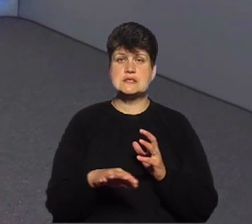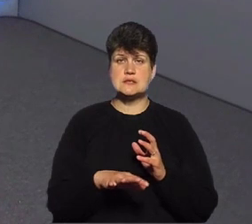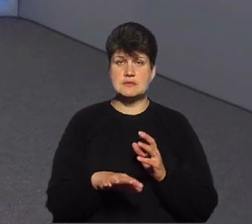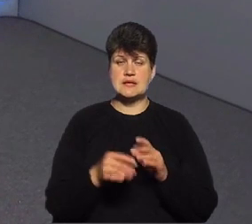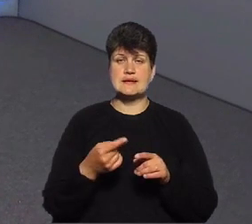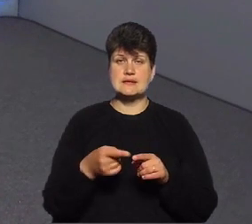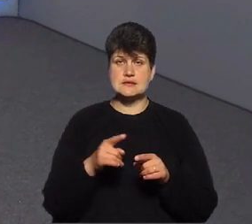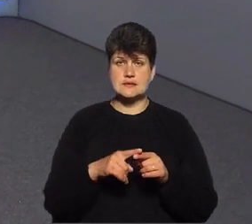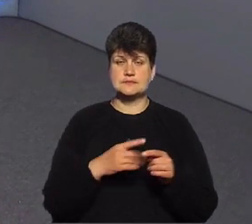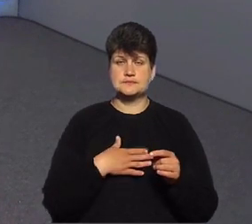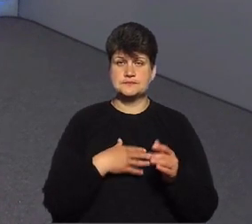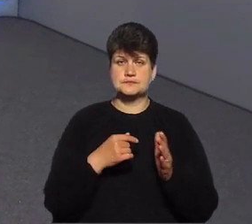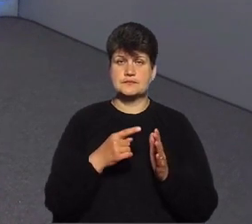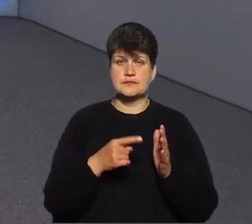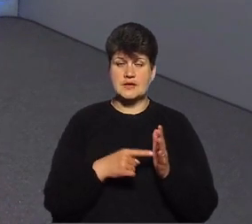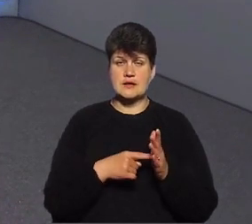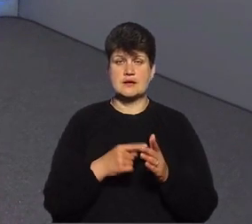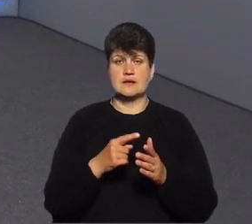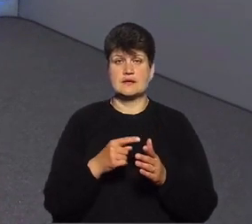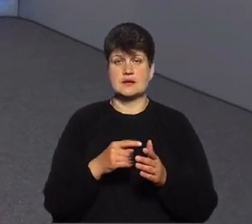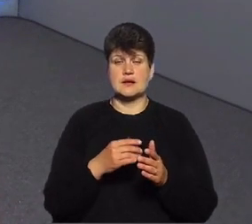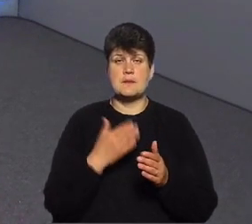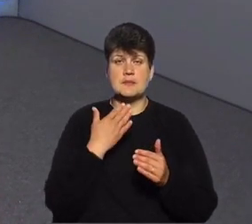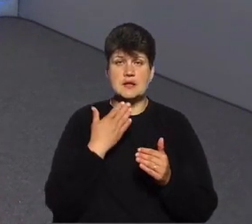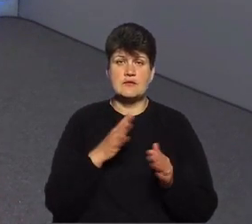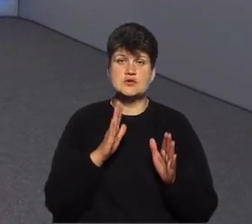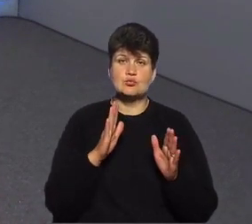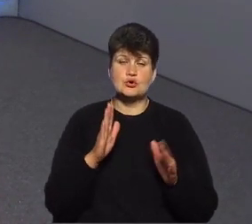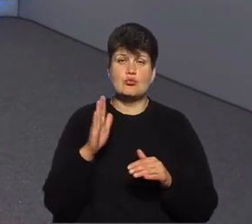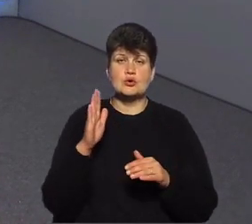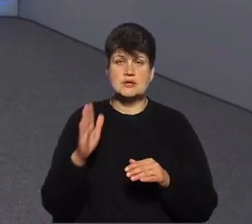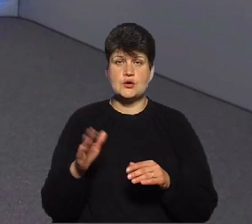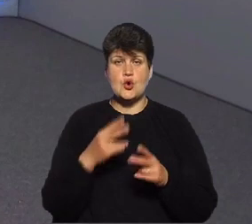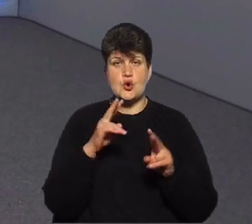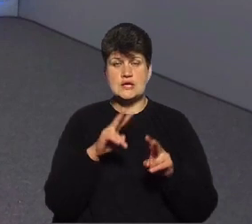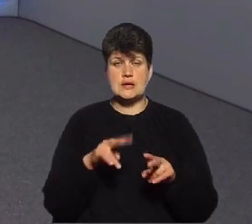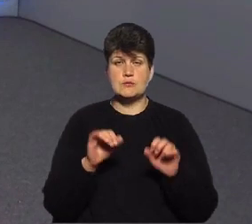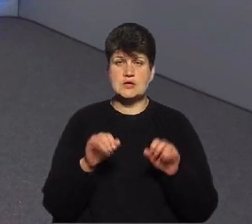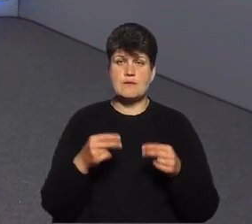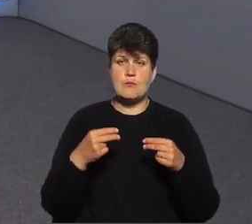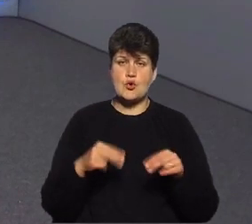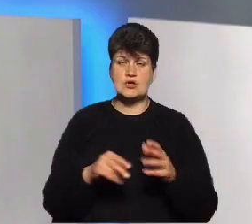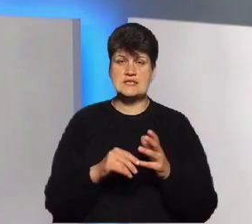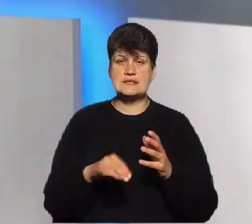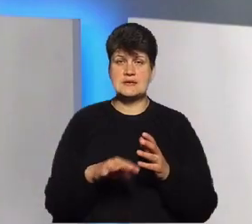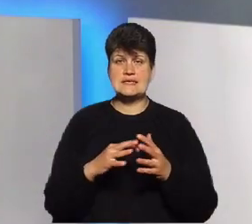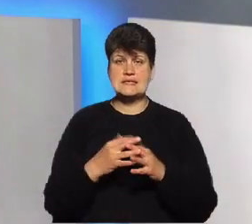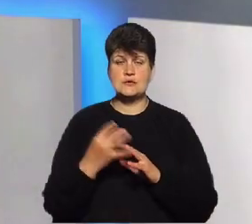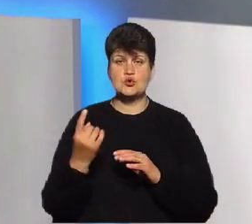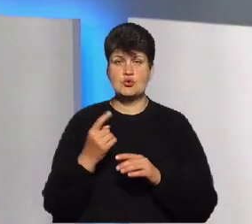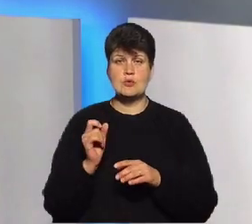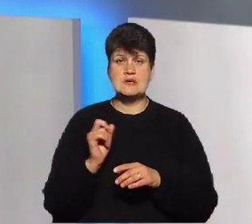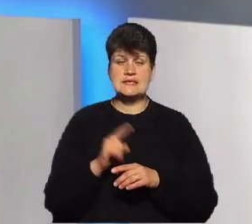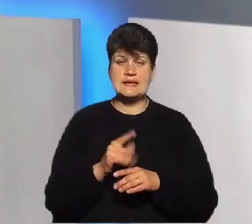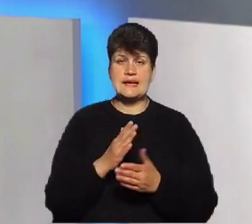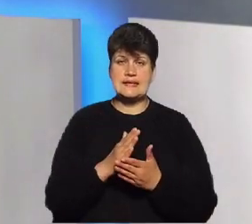яке я ставив, чи буде в подальшому розглядатися можливість продажу землі сільськогосподарського призначення, яке є на балансі